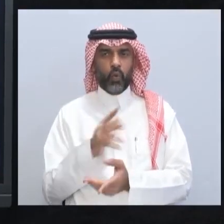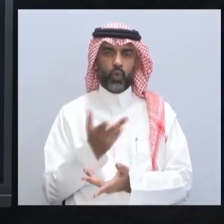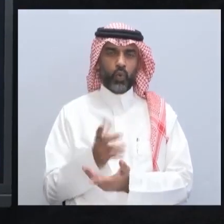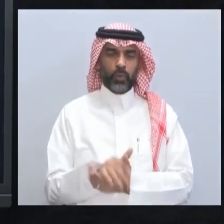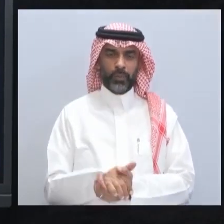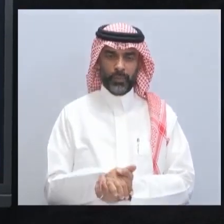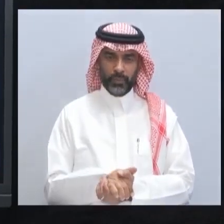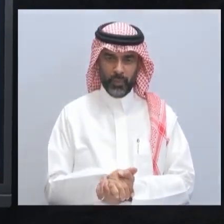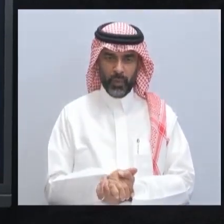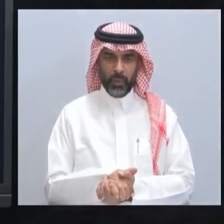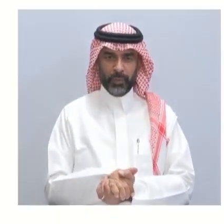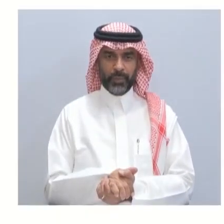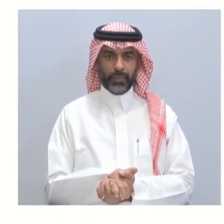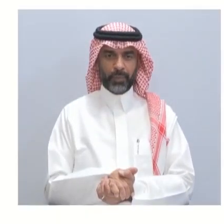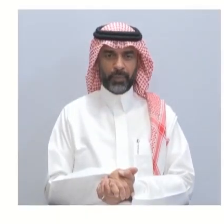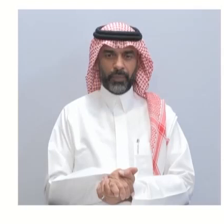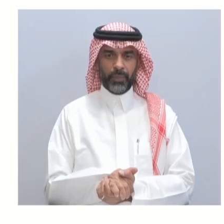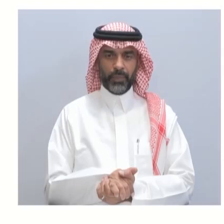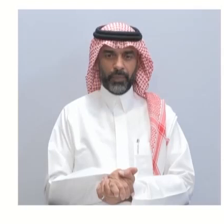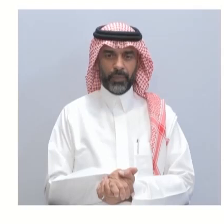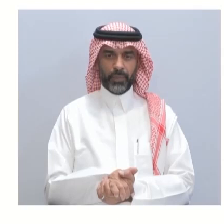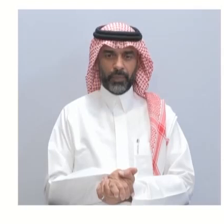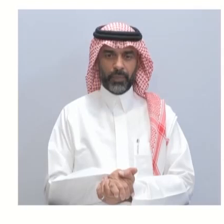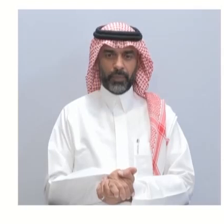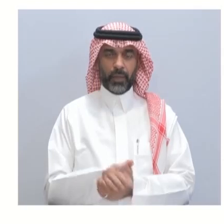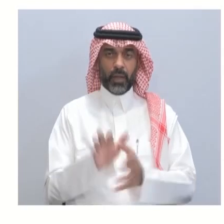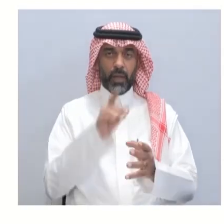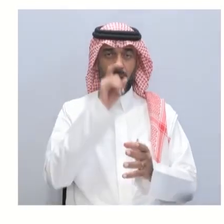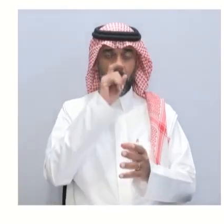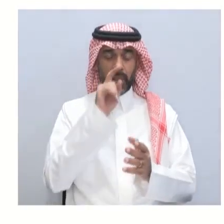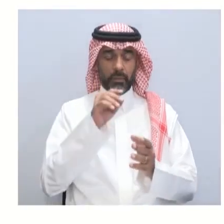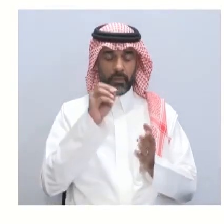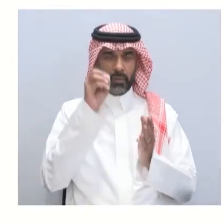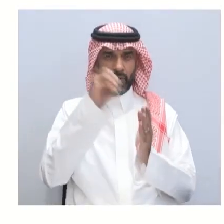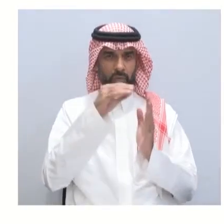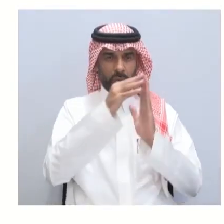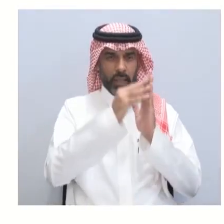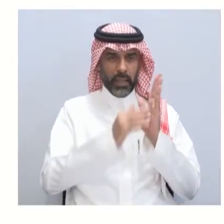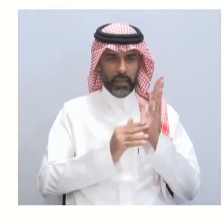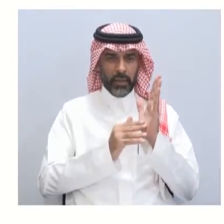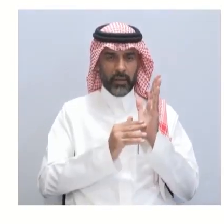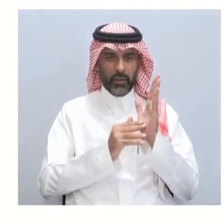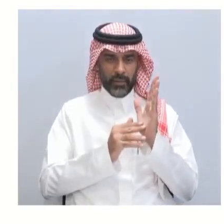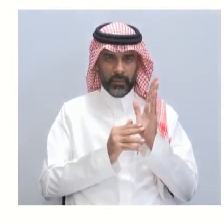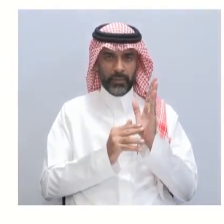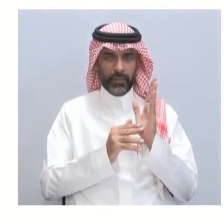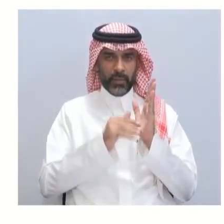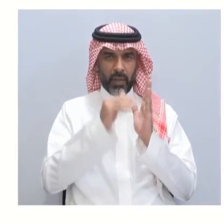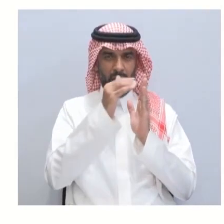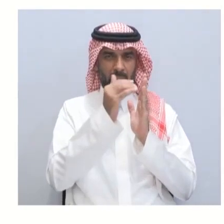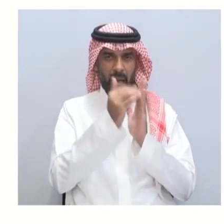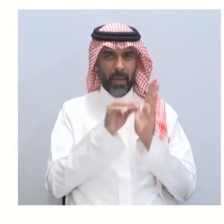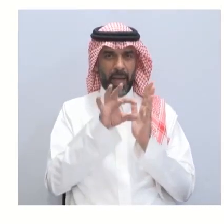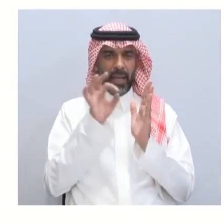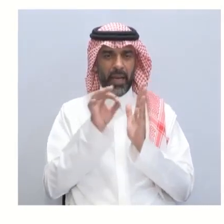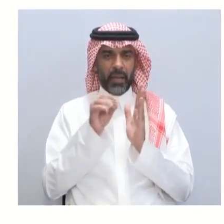ام باللغه الانجليزيه يجب ان تملا الليست بيكر المنتس او عناصر قائمه الخيارات بالنص